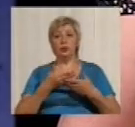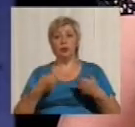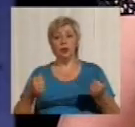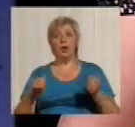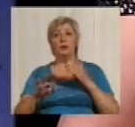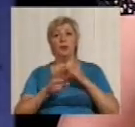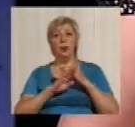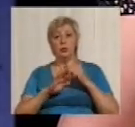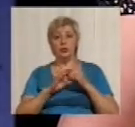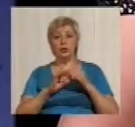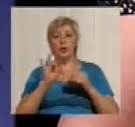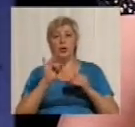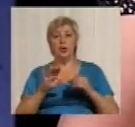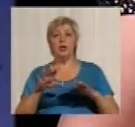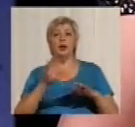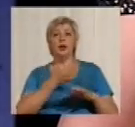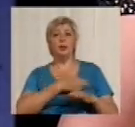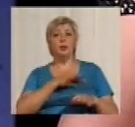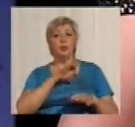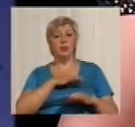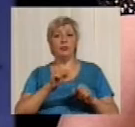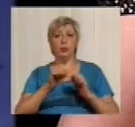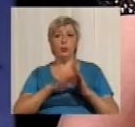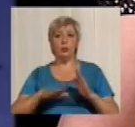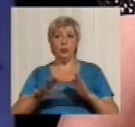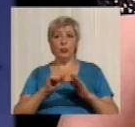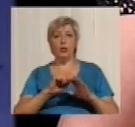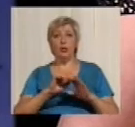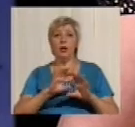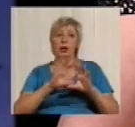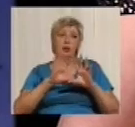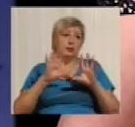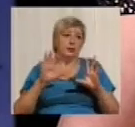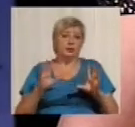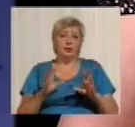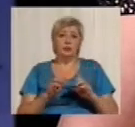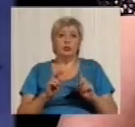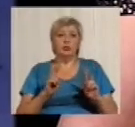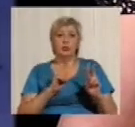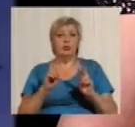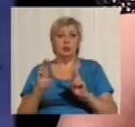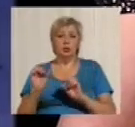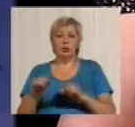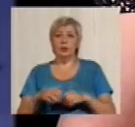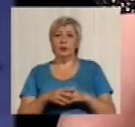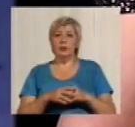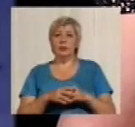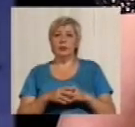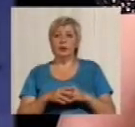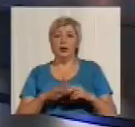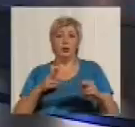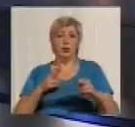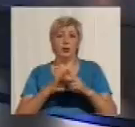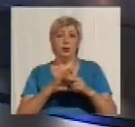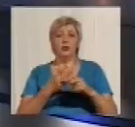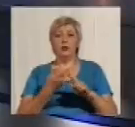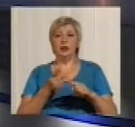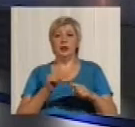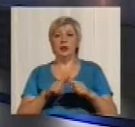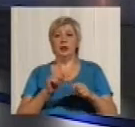і всі способи привлечь, які тільки зможуть нам допомогти предотвратить это